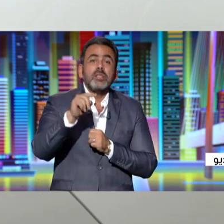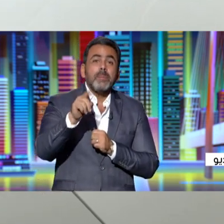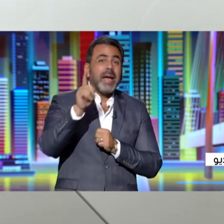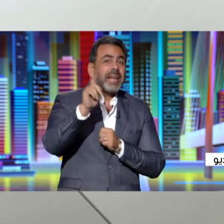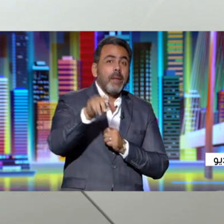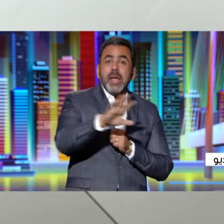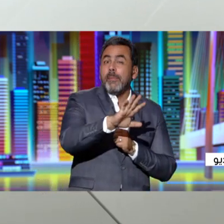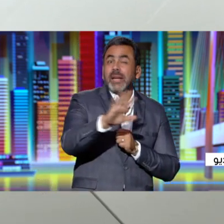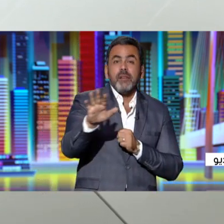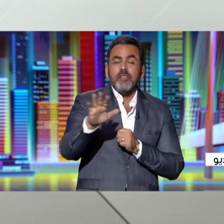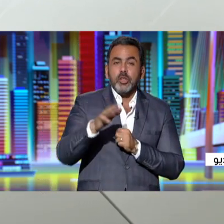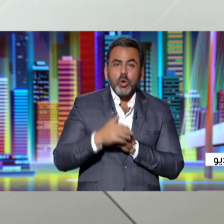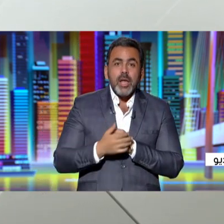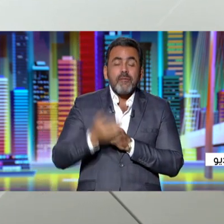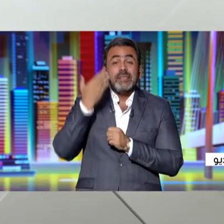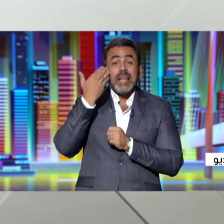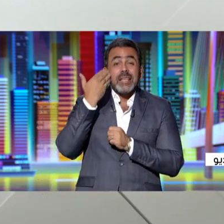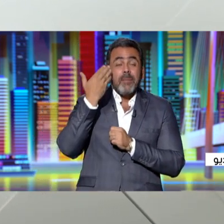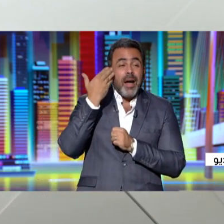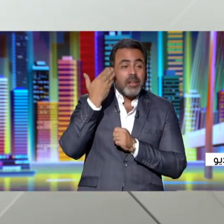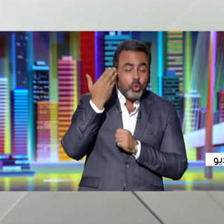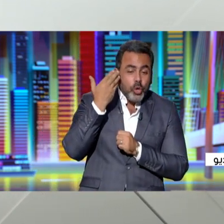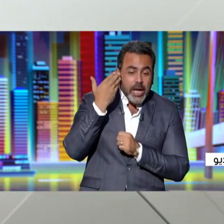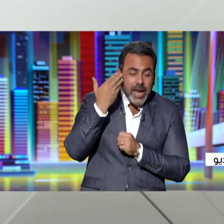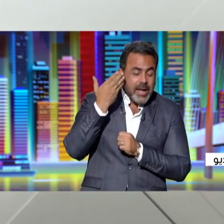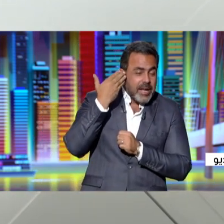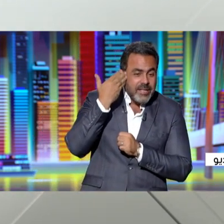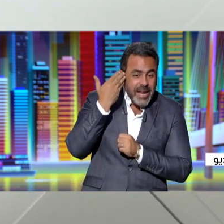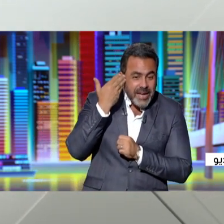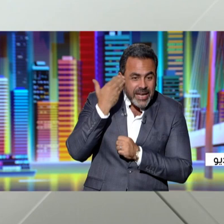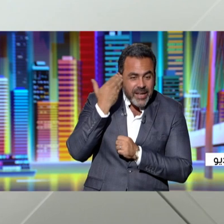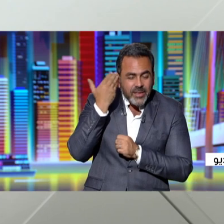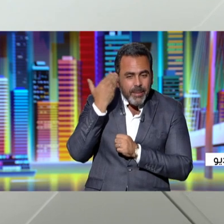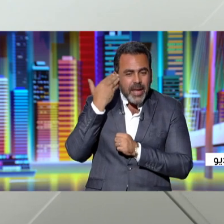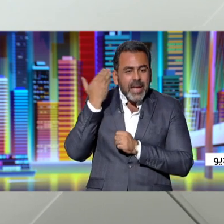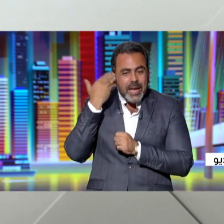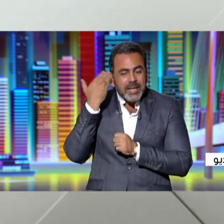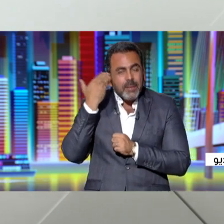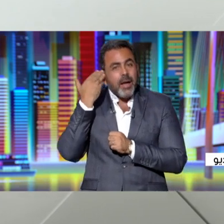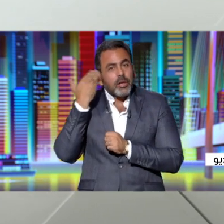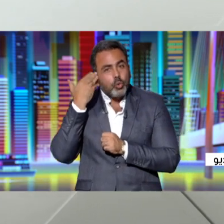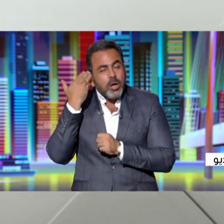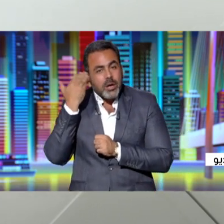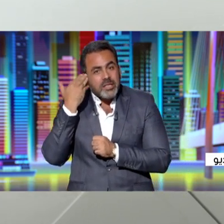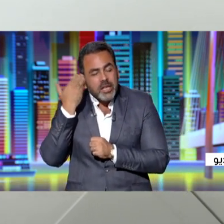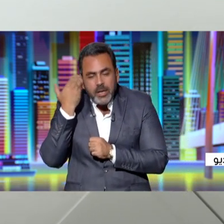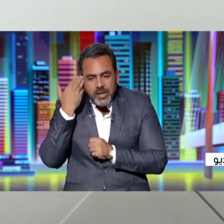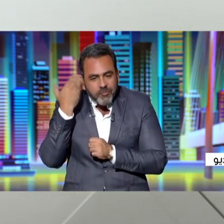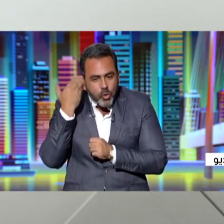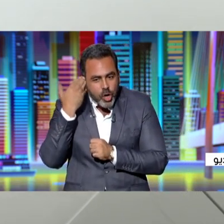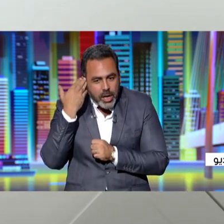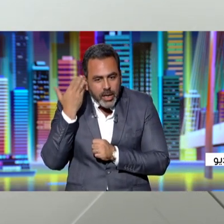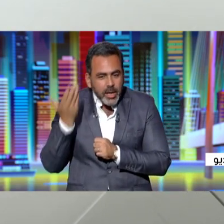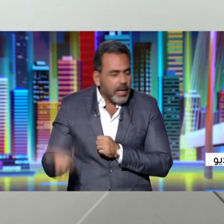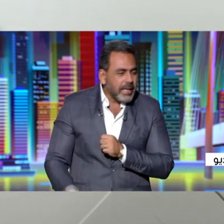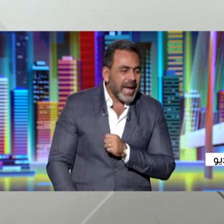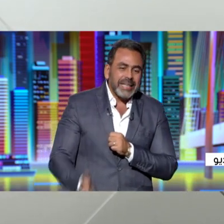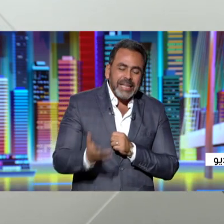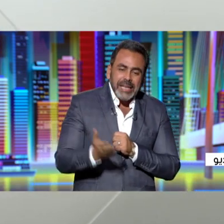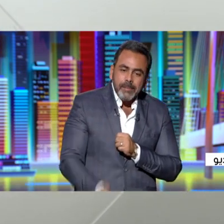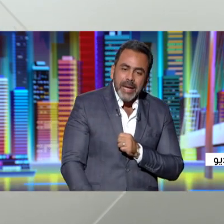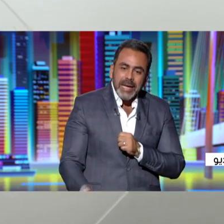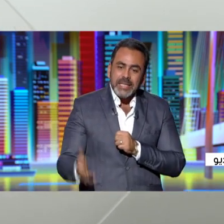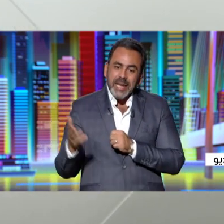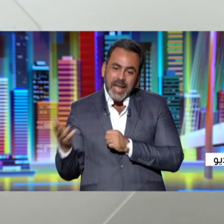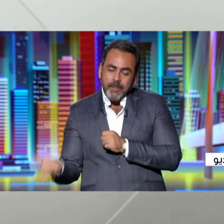وصادر باغلبيه من غير فيتو فانت لازم على طول هنا ذهنك ينتبه لازم على طول جرس يرن في مخك